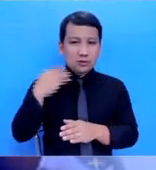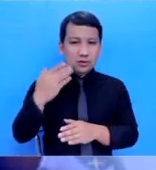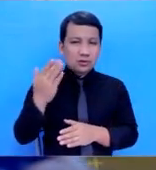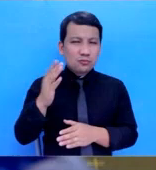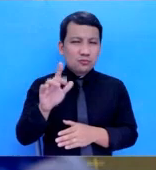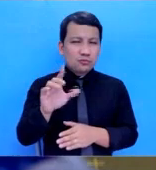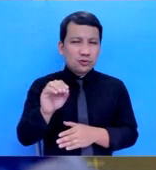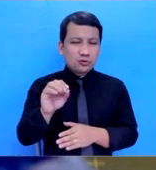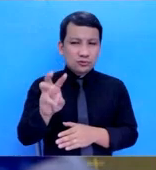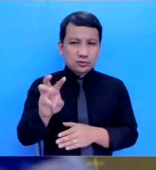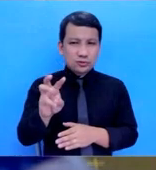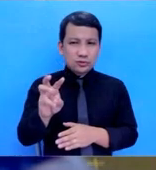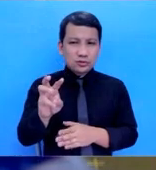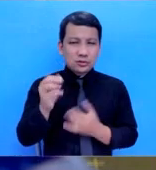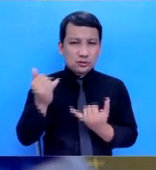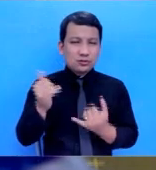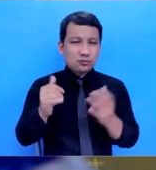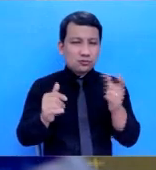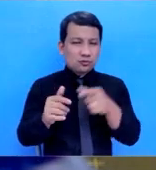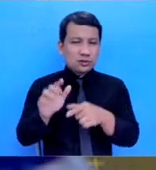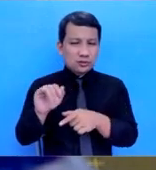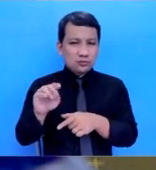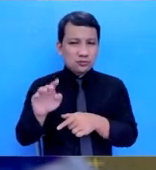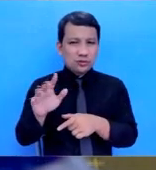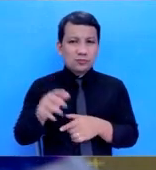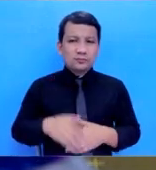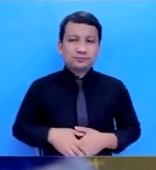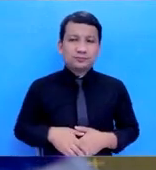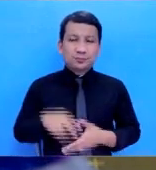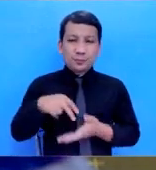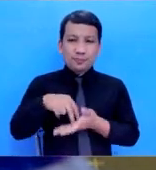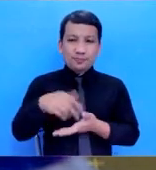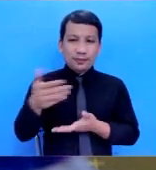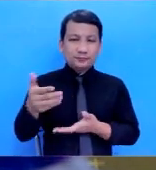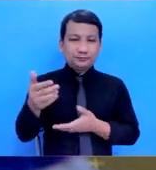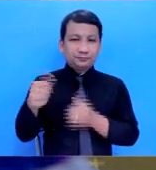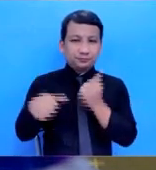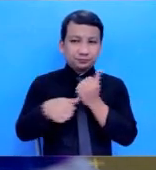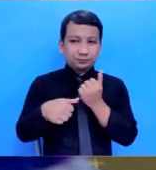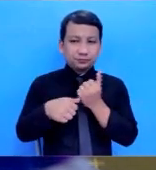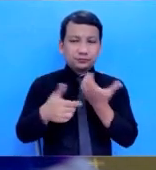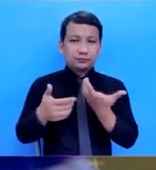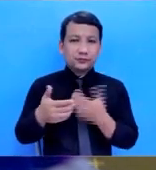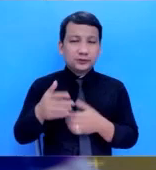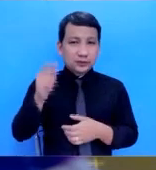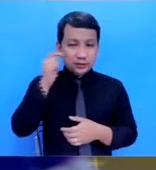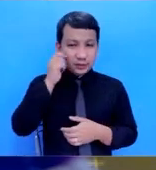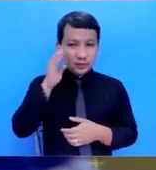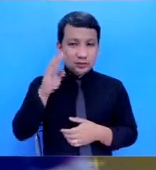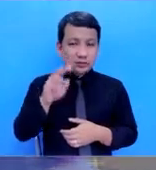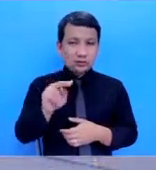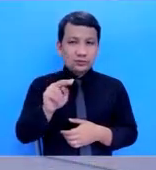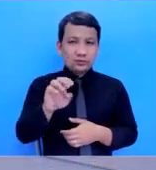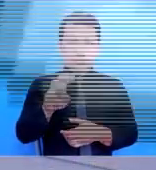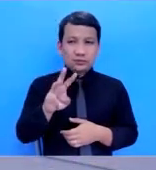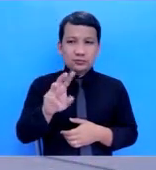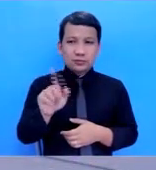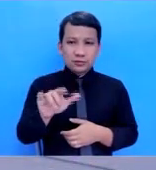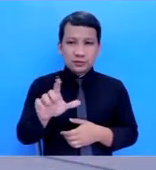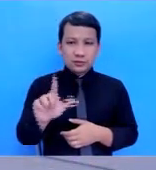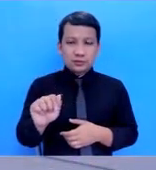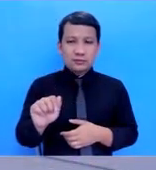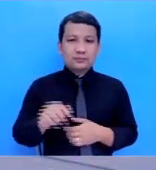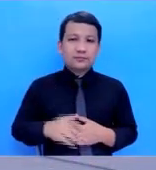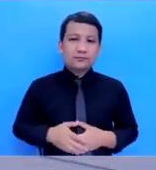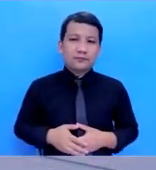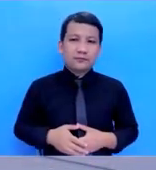2006 hanggang 2014. Tumayo rin siyang assistant noon kay Tab Baldwin sa New Zealand. Mga young